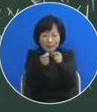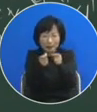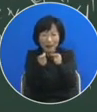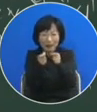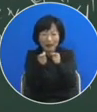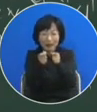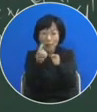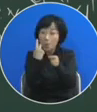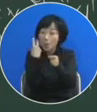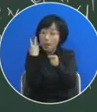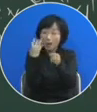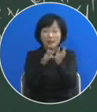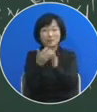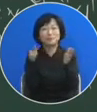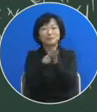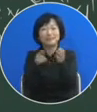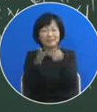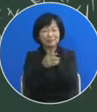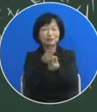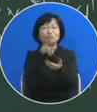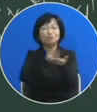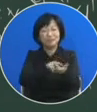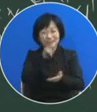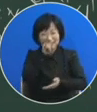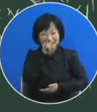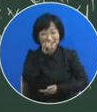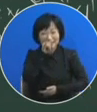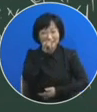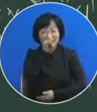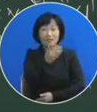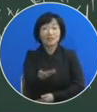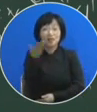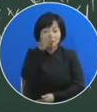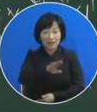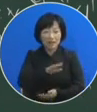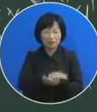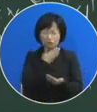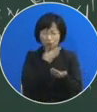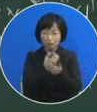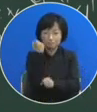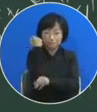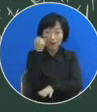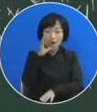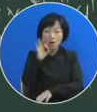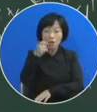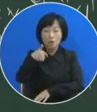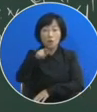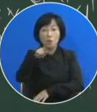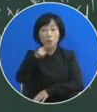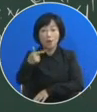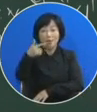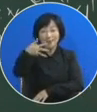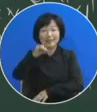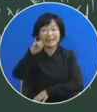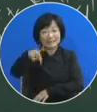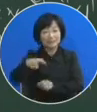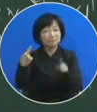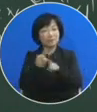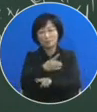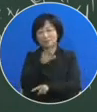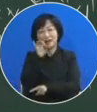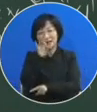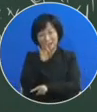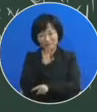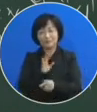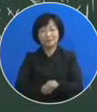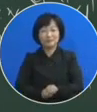judgment. That's why there's a conflict. 그러나 원칙은 바꾸면 안 됩니다. However, we cannot change the principle. 예, 당신은 돈